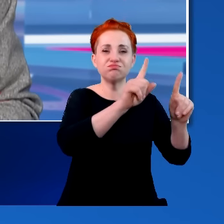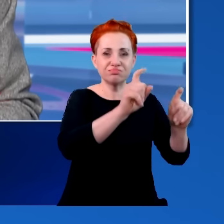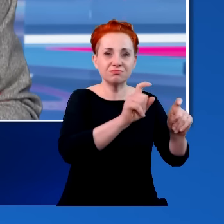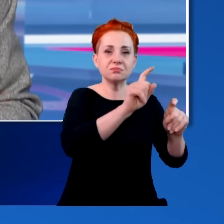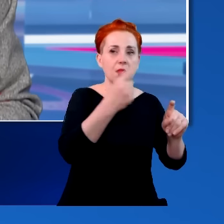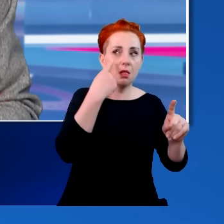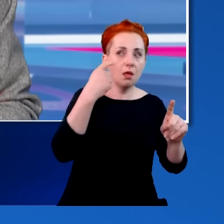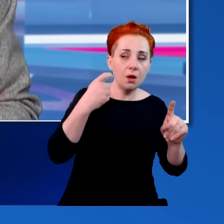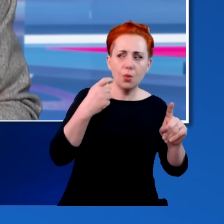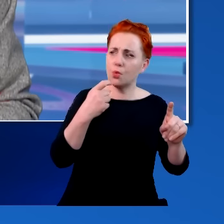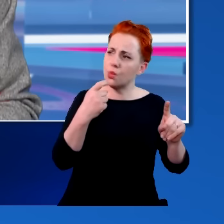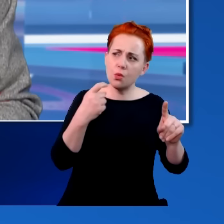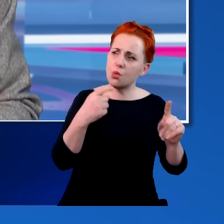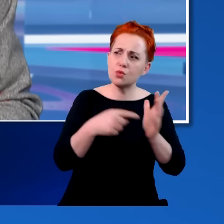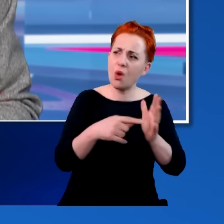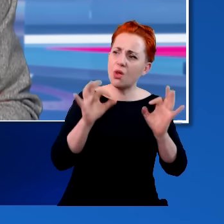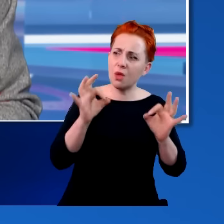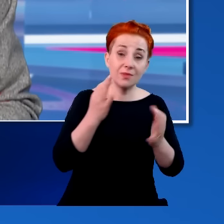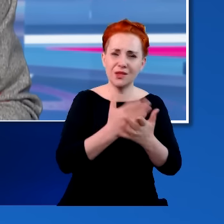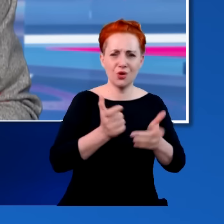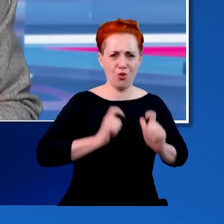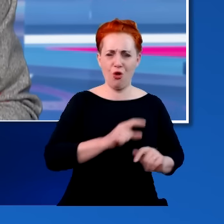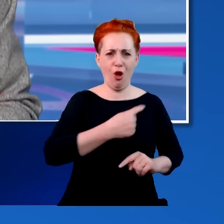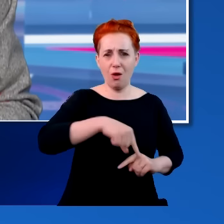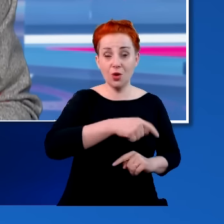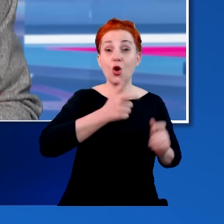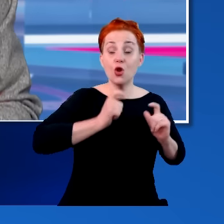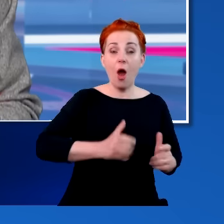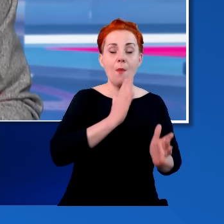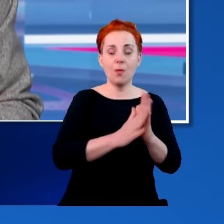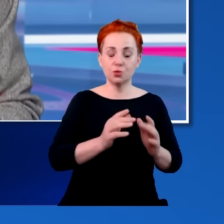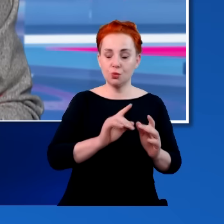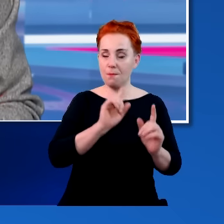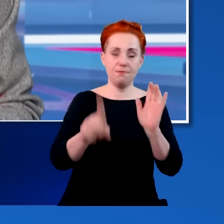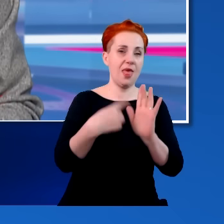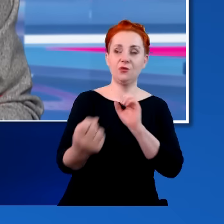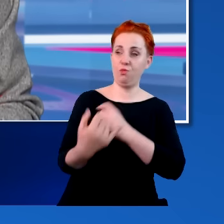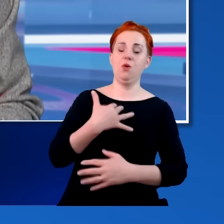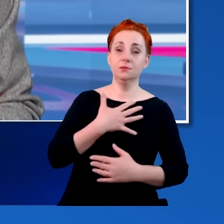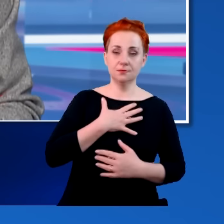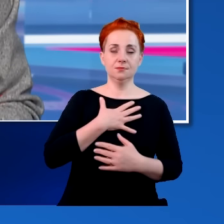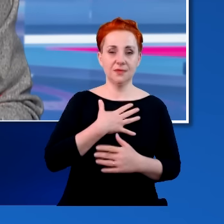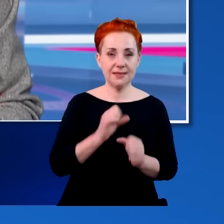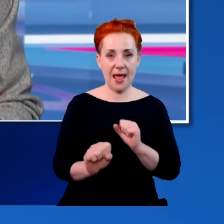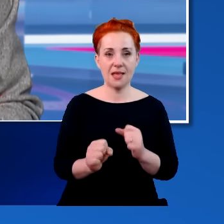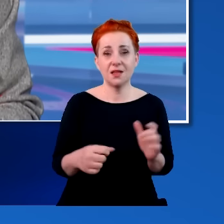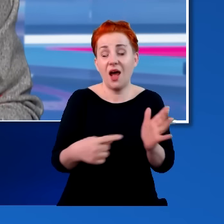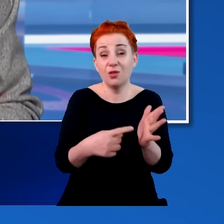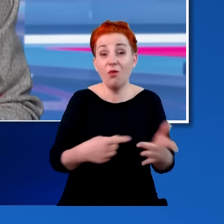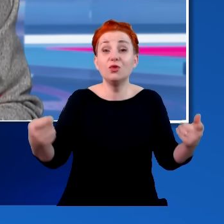zauważać, że to no, nie jest dobre, nie tylko rolnicy. Rolnicy są po prostu grupą, która pierwsza zderza się ze skutkami tego Zielonego Ładu, które, przypomnijmy, jest wspólnym